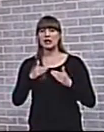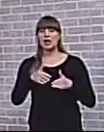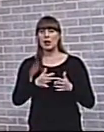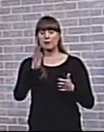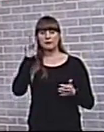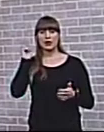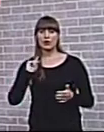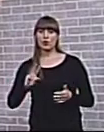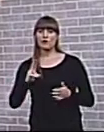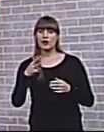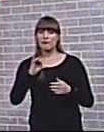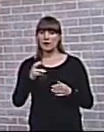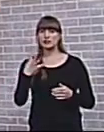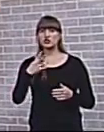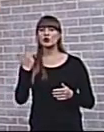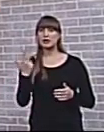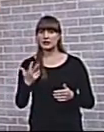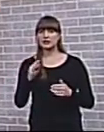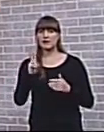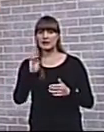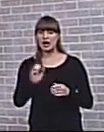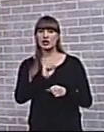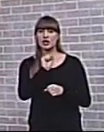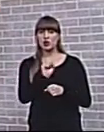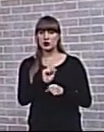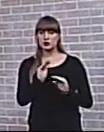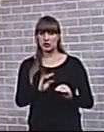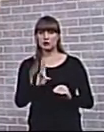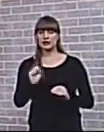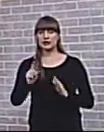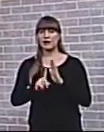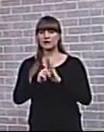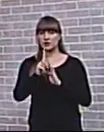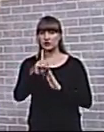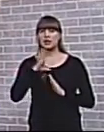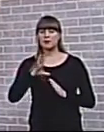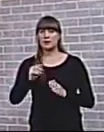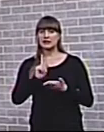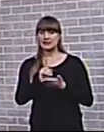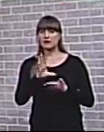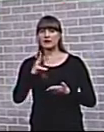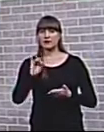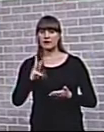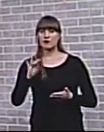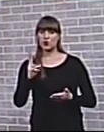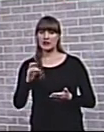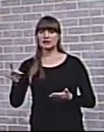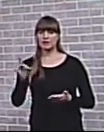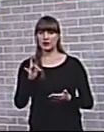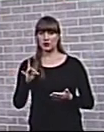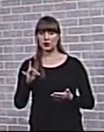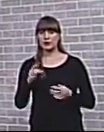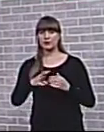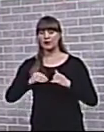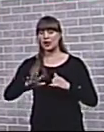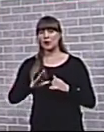покрывали эту высоту в марте 43-го. Якорь, установленный на вершине, стал и символом Матвеева-Курганского района. Плотность огня